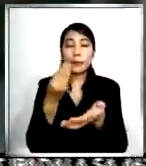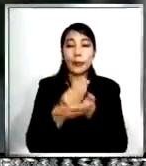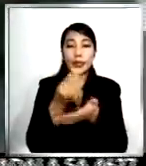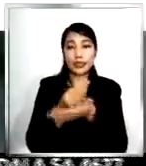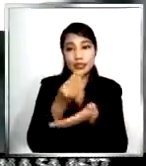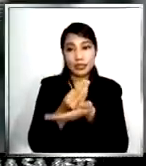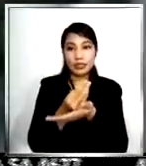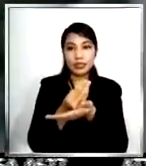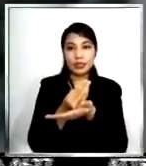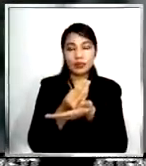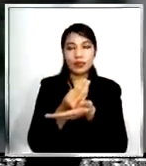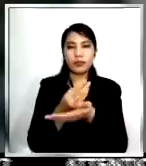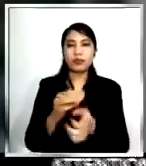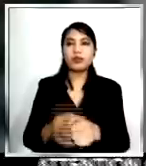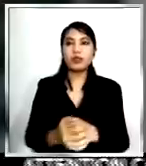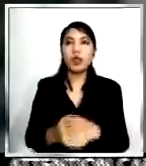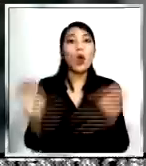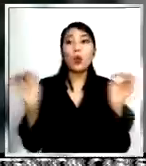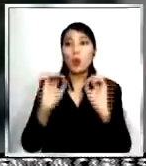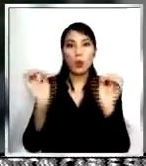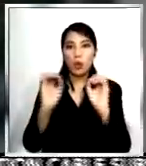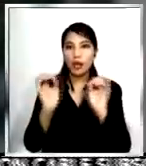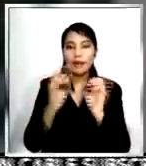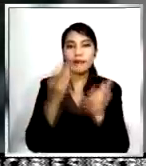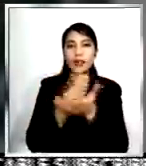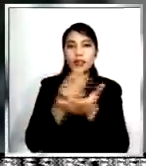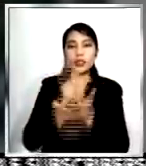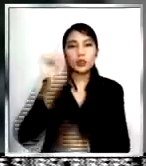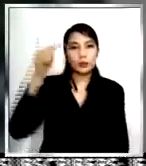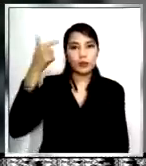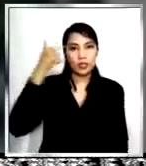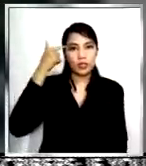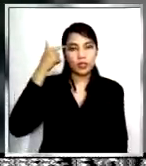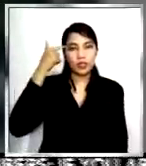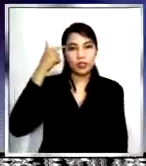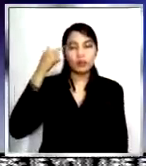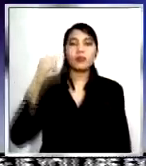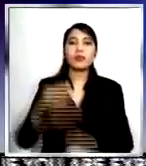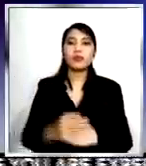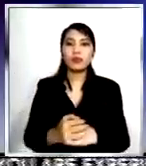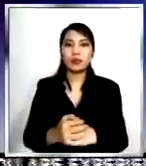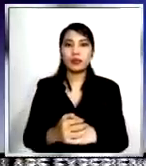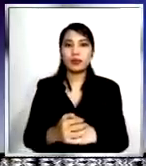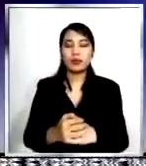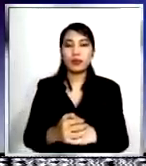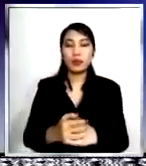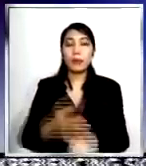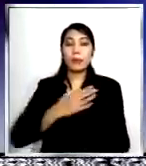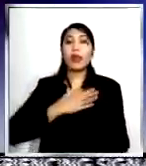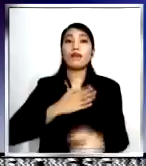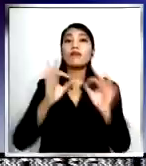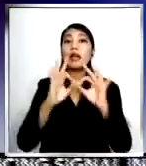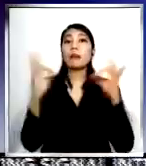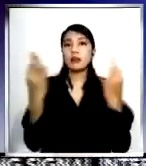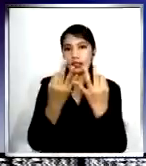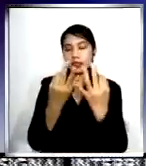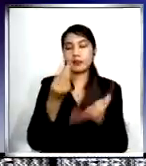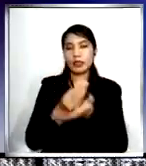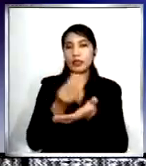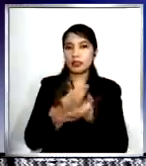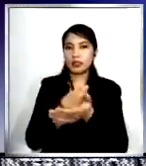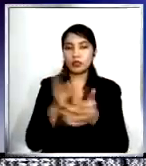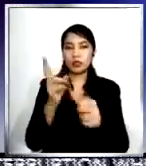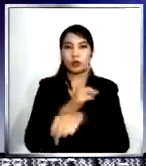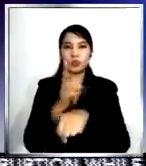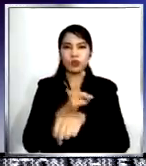pong kontrol ng gobyerno yung ginastos diyan. Ito po ay pagmamayari po ng aming pamilya. Ang hirap paniwalaan kasi in the past few weeks nakita